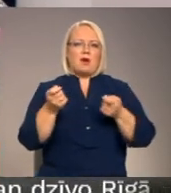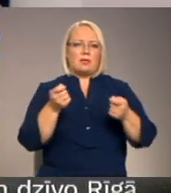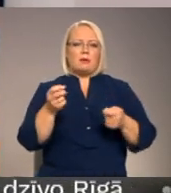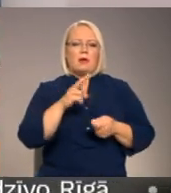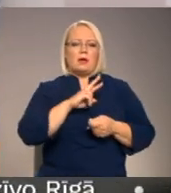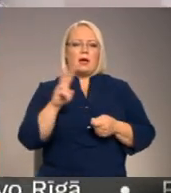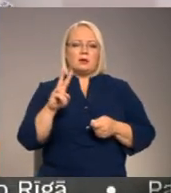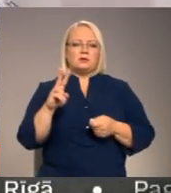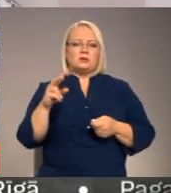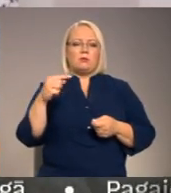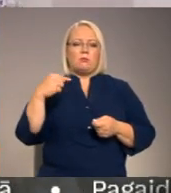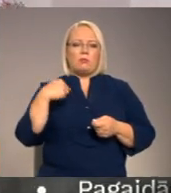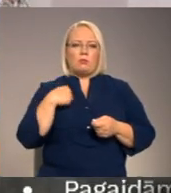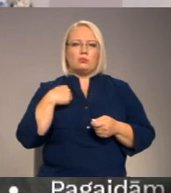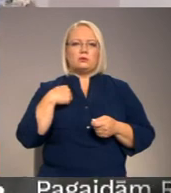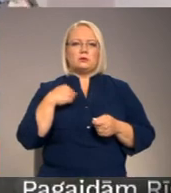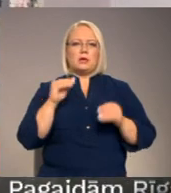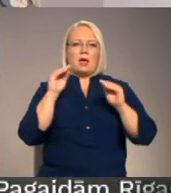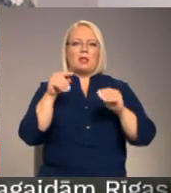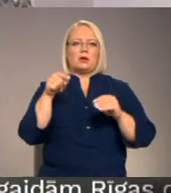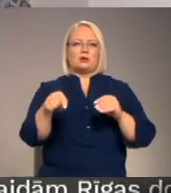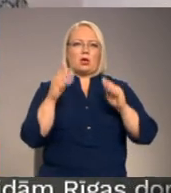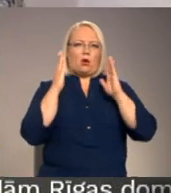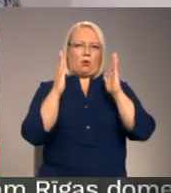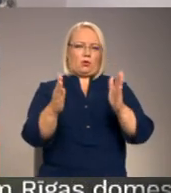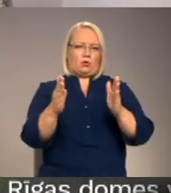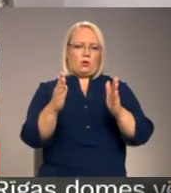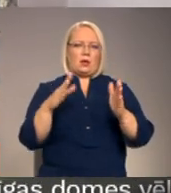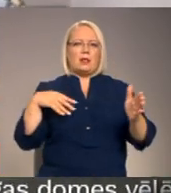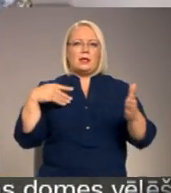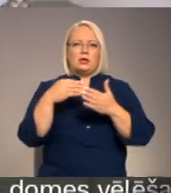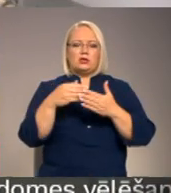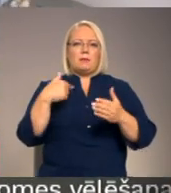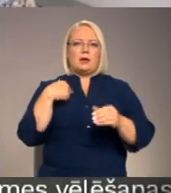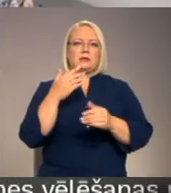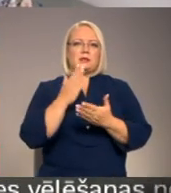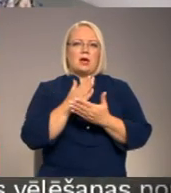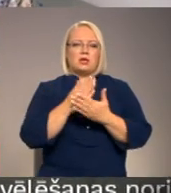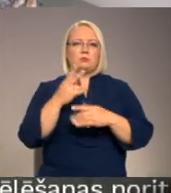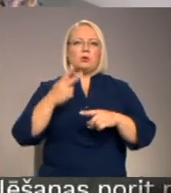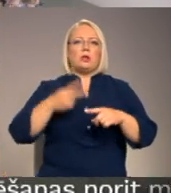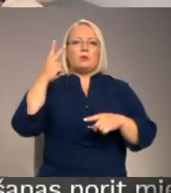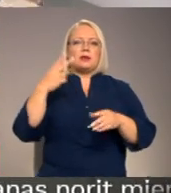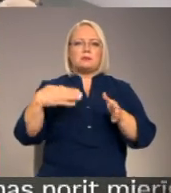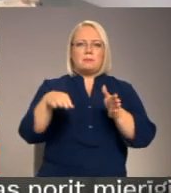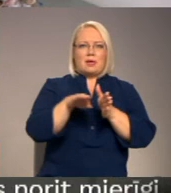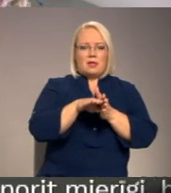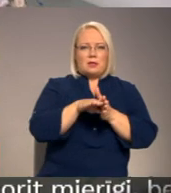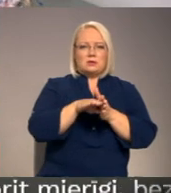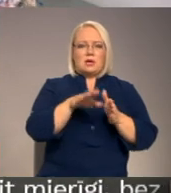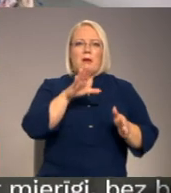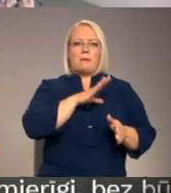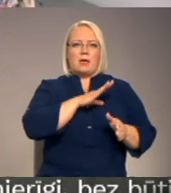ir ielikusi šajā koridorā. Līdz šim es esmu te divas reizes piedalījis. Bija